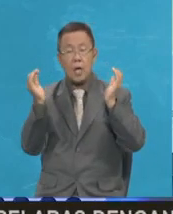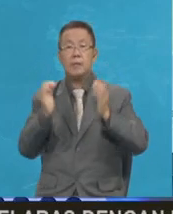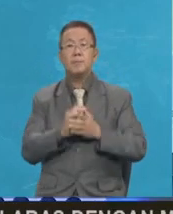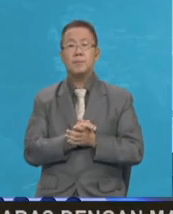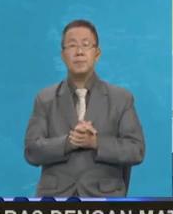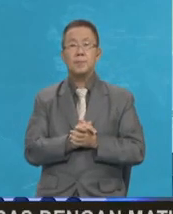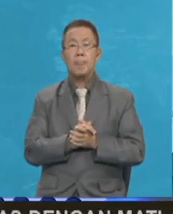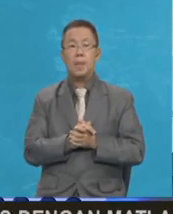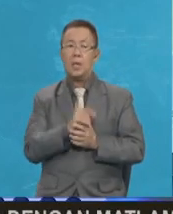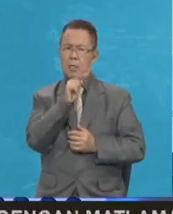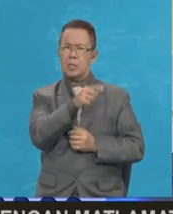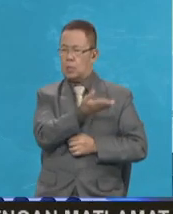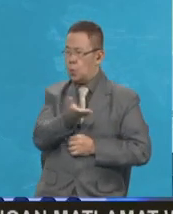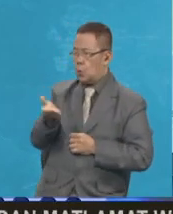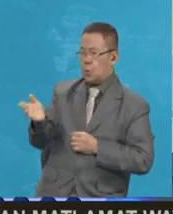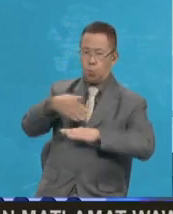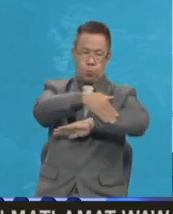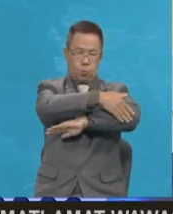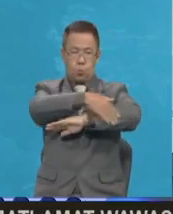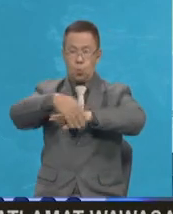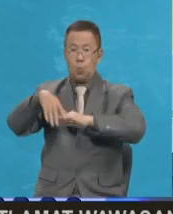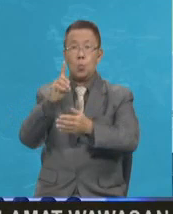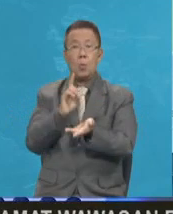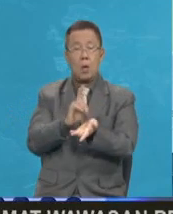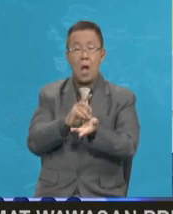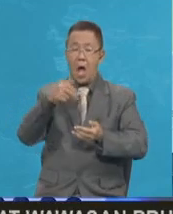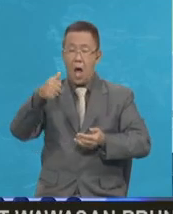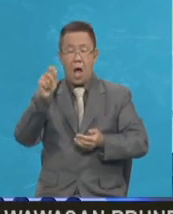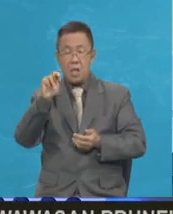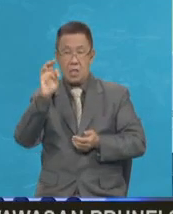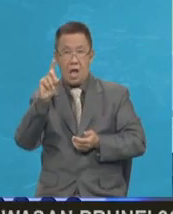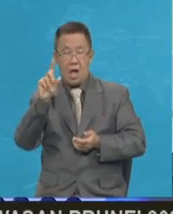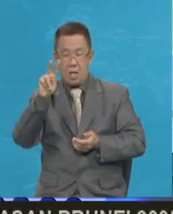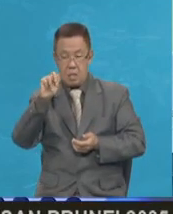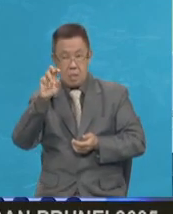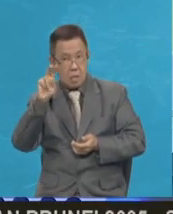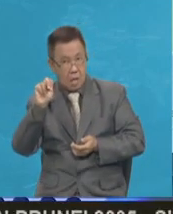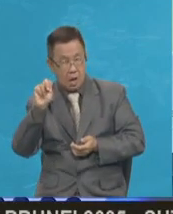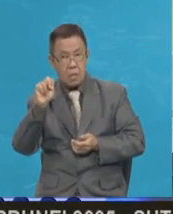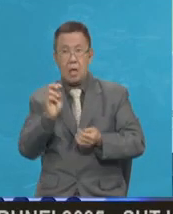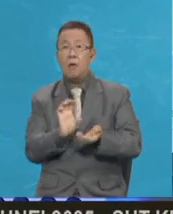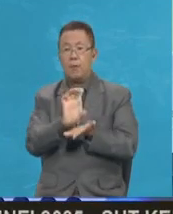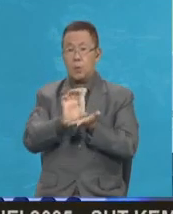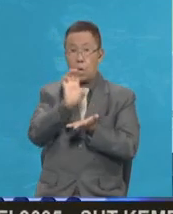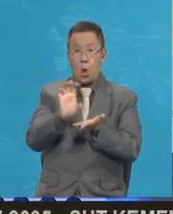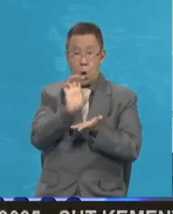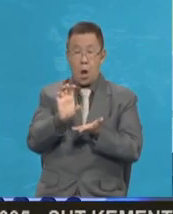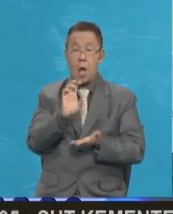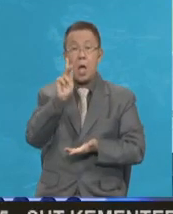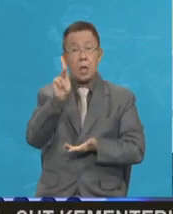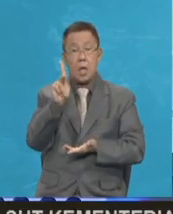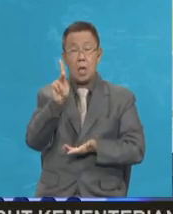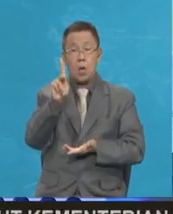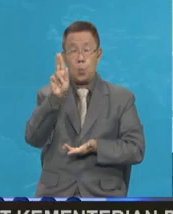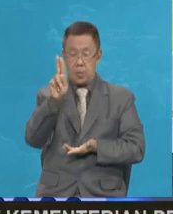Darussalam perkara tersebut antara yang digariskan oleh Doktor Haji adenan band Haji pasar Rais kode University perguruan